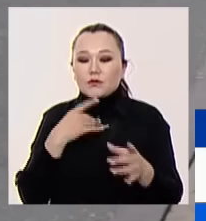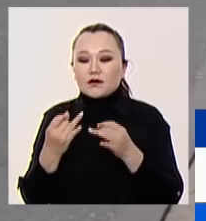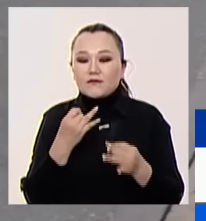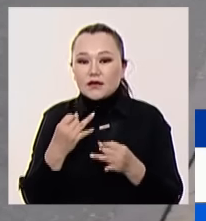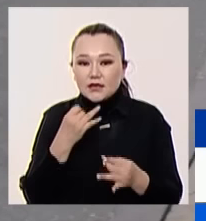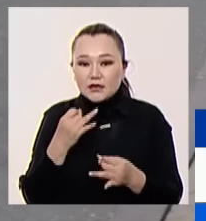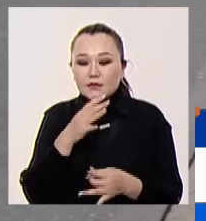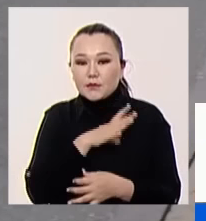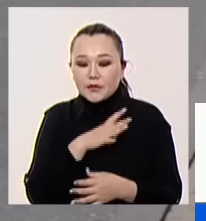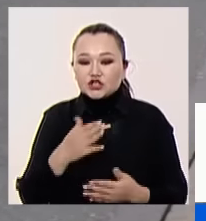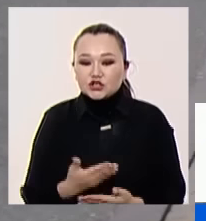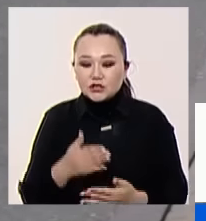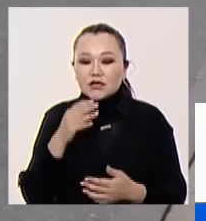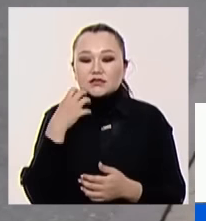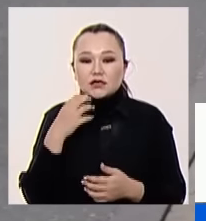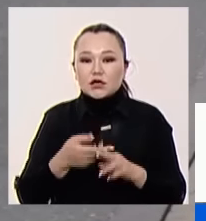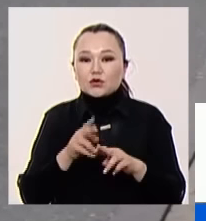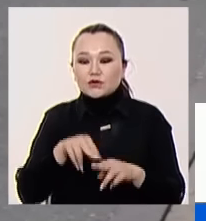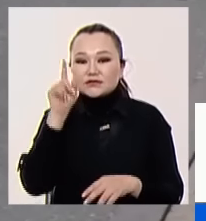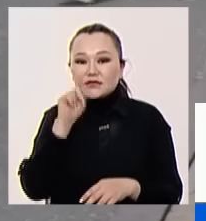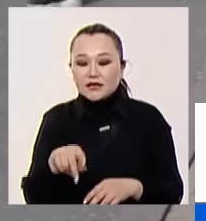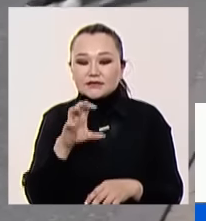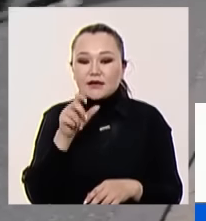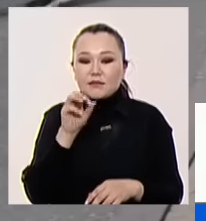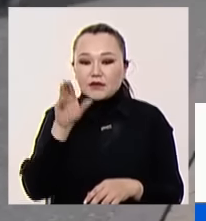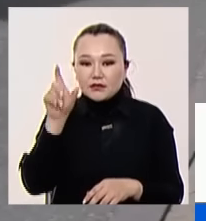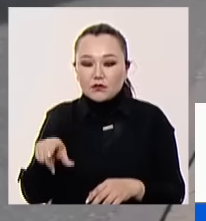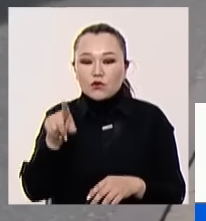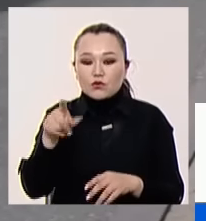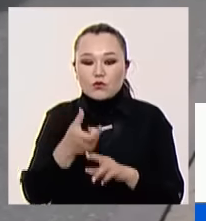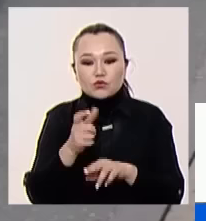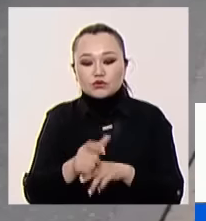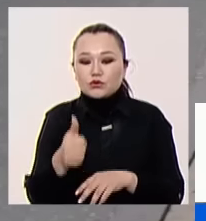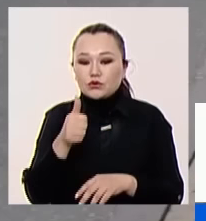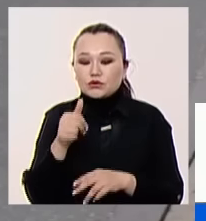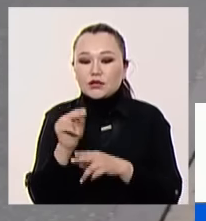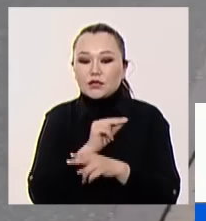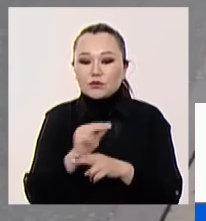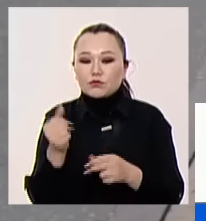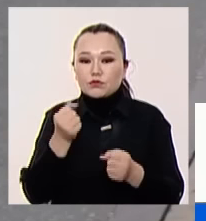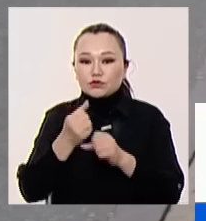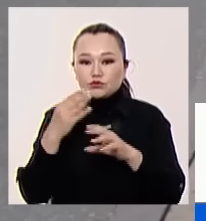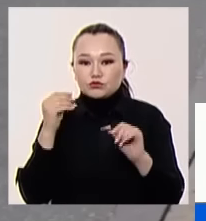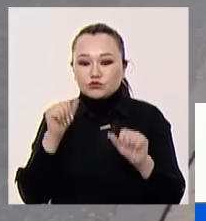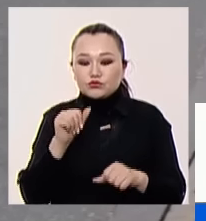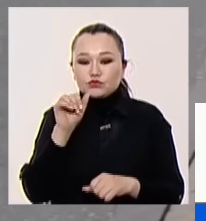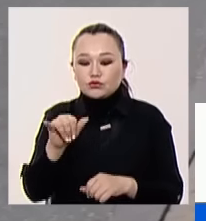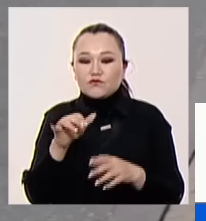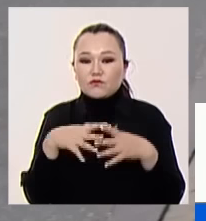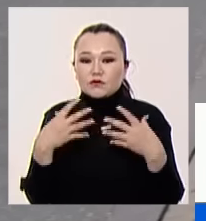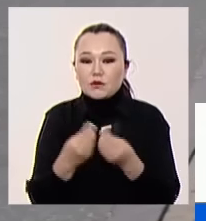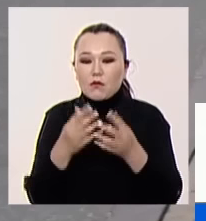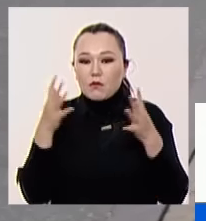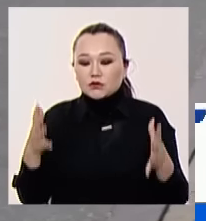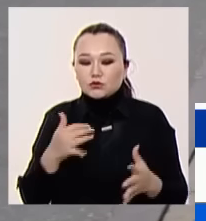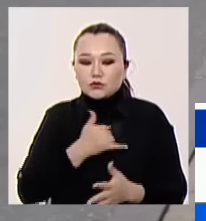Мы поговорили с жителями Кызылорды, которые знают Сабита. Оказывается, он очень хорошо ремонтирует машины. У него большая семья. У